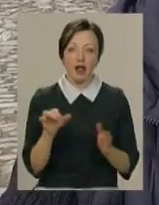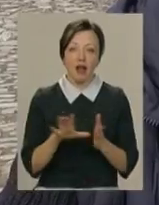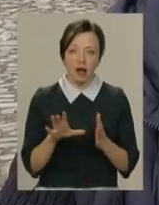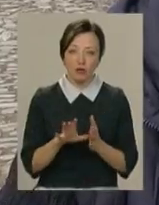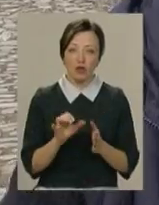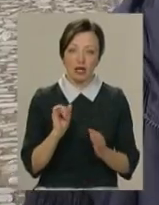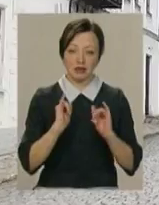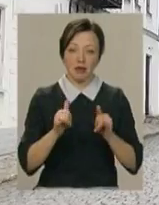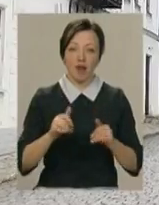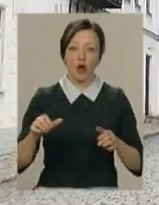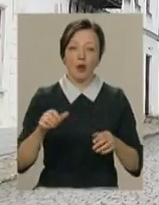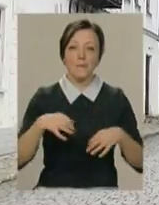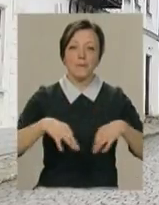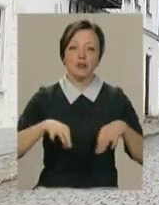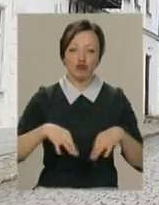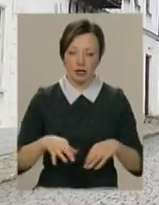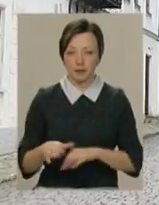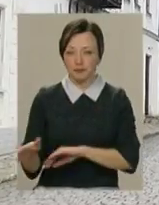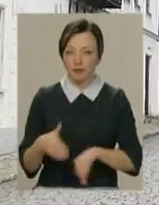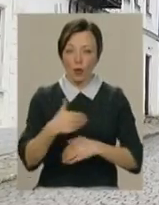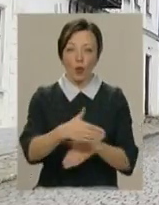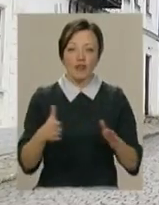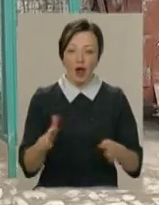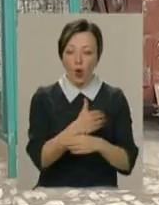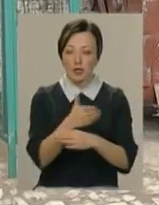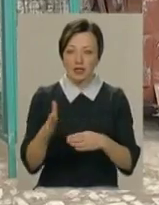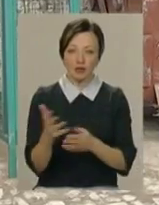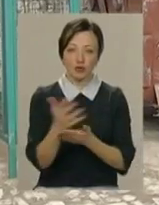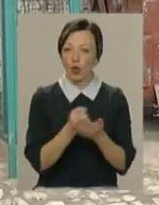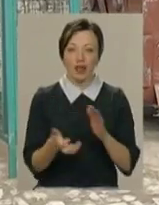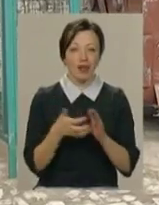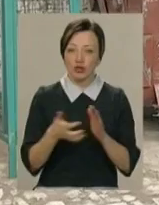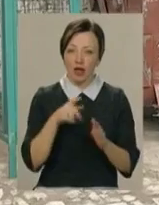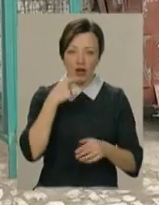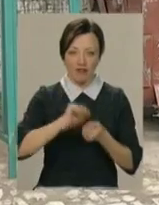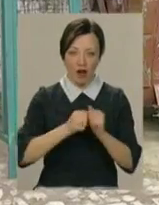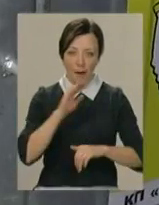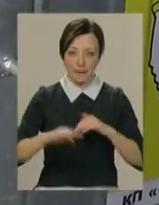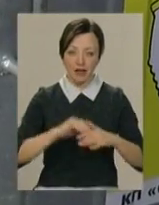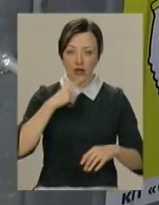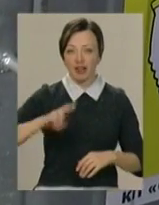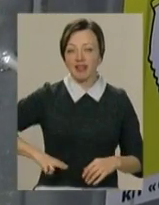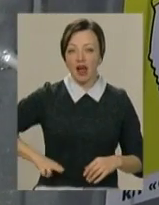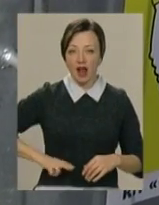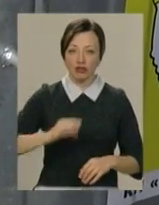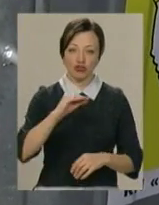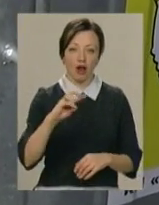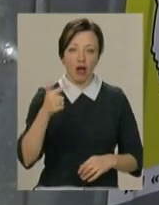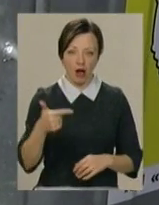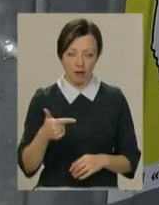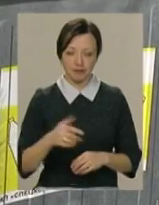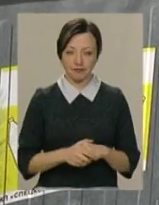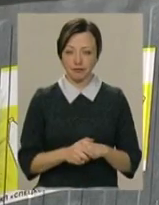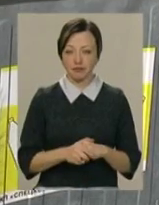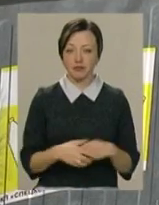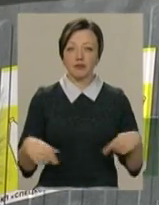електроенергію і заправляють машини. Контейнерів для роздільного збору сміття в Кам'янці ще недостатньо, каже Олександр Бабчинський, директор міського департаменту житлово-комунального